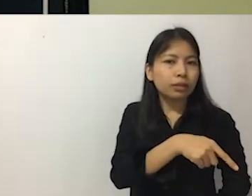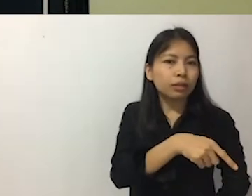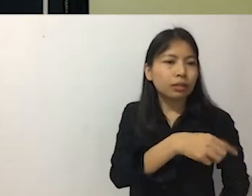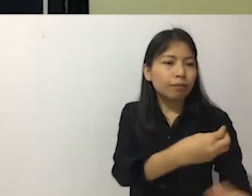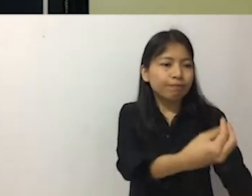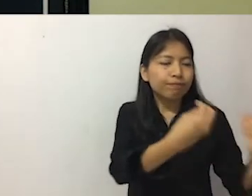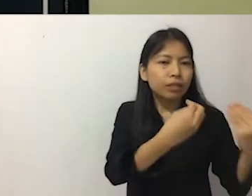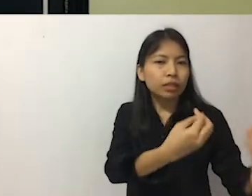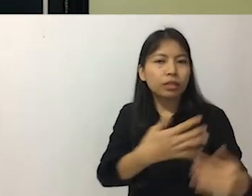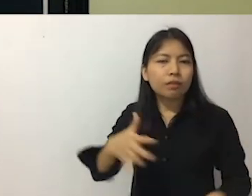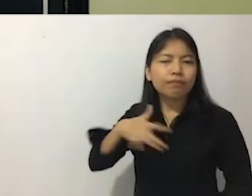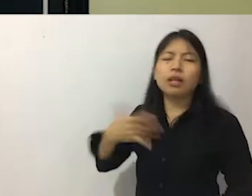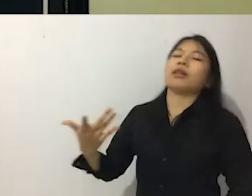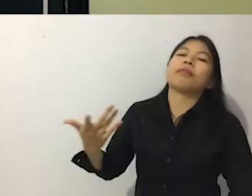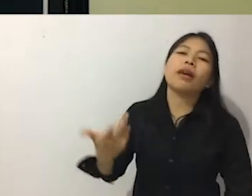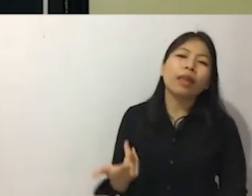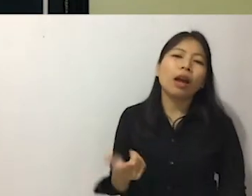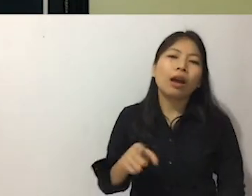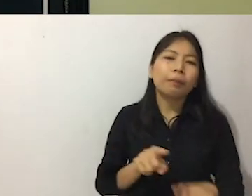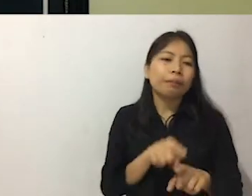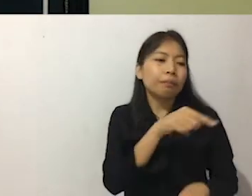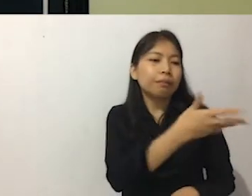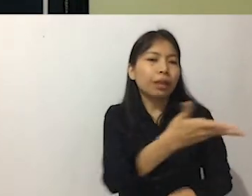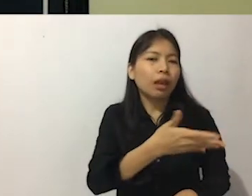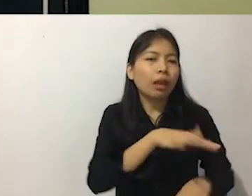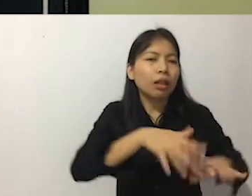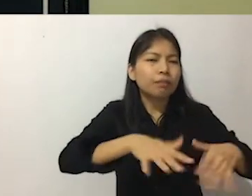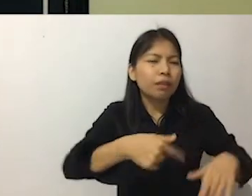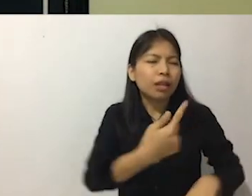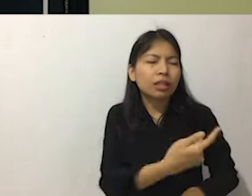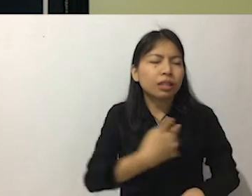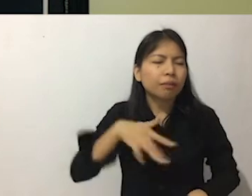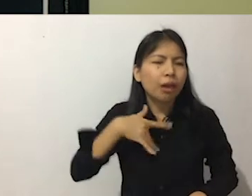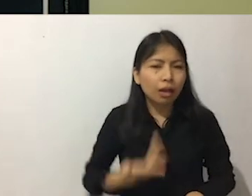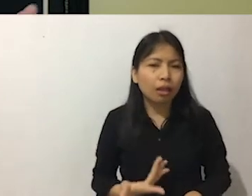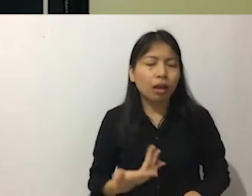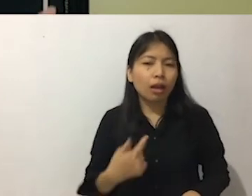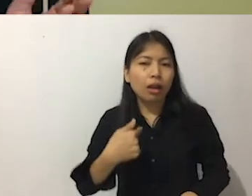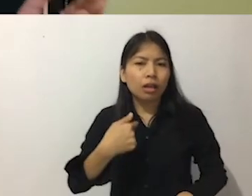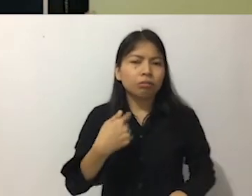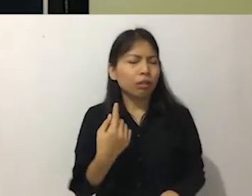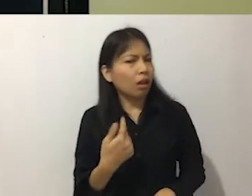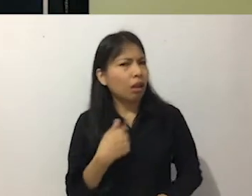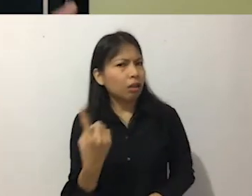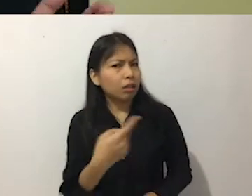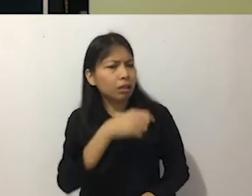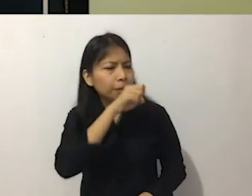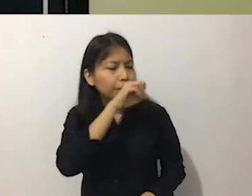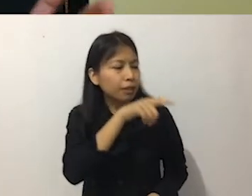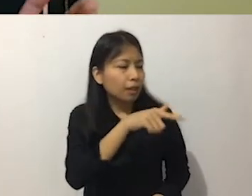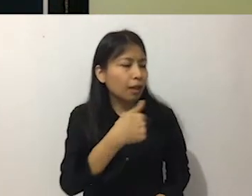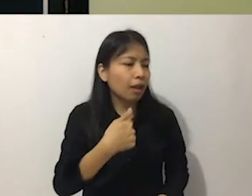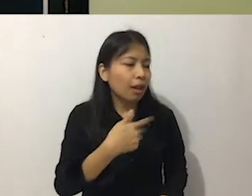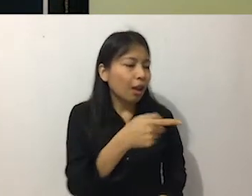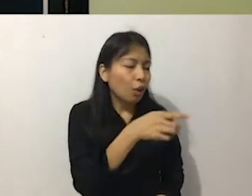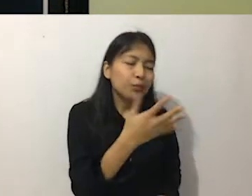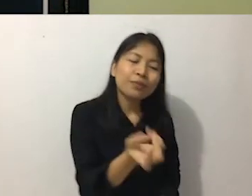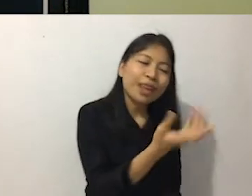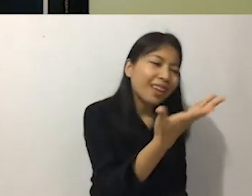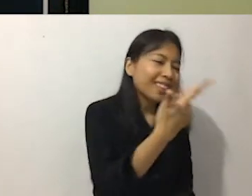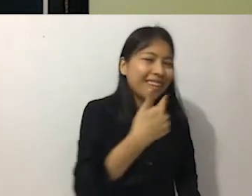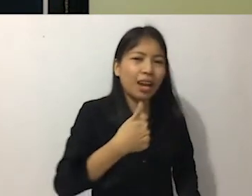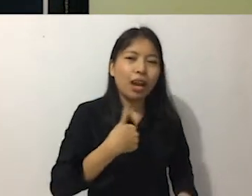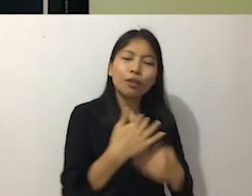karena kelemahan-kelemahan mereka. Apakah kita juga bisa katakan, engkau berharga, aku mengasihi